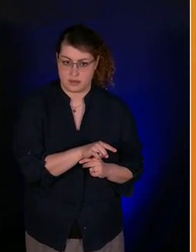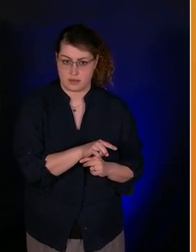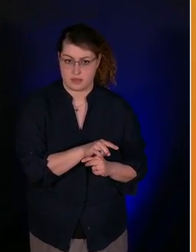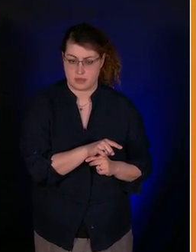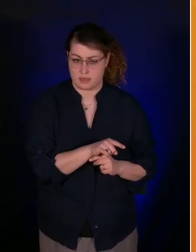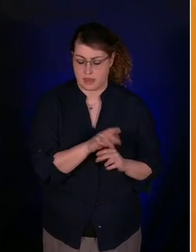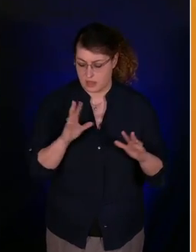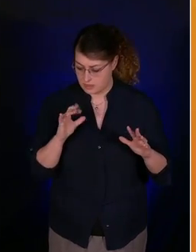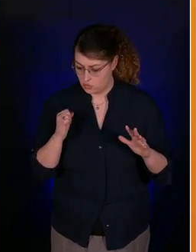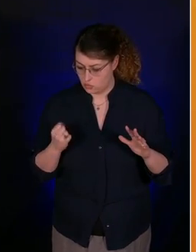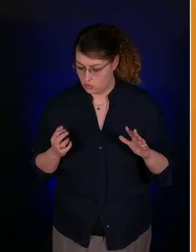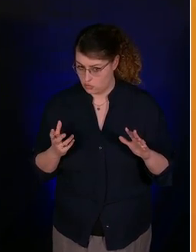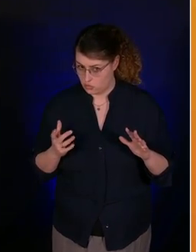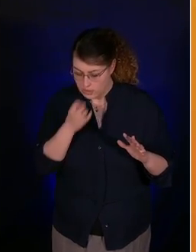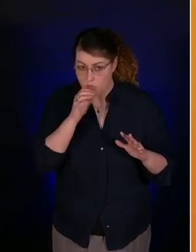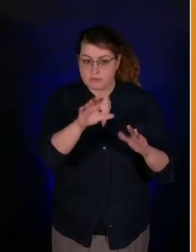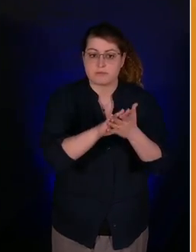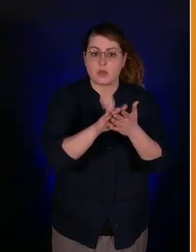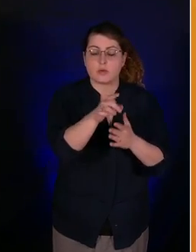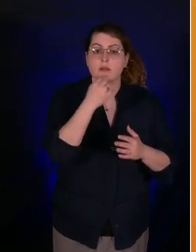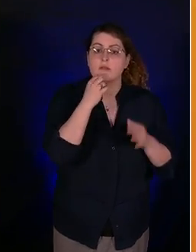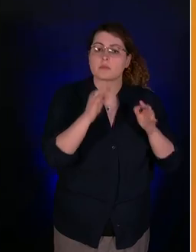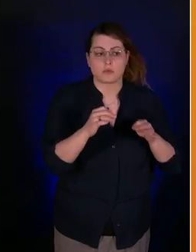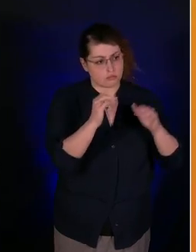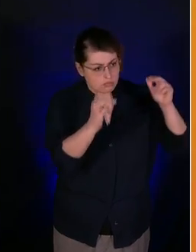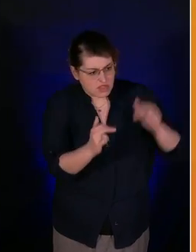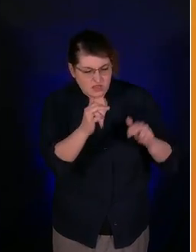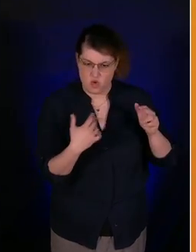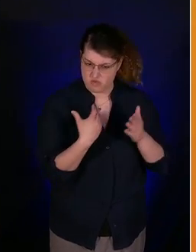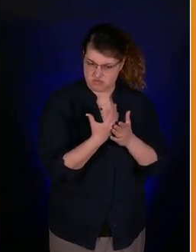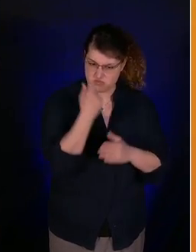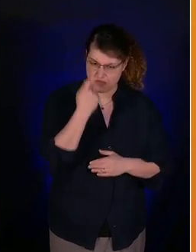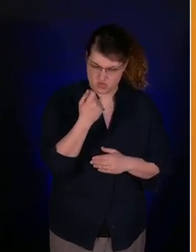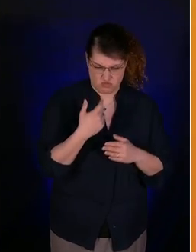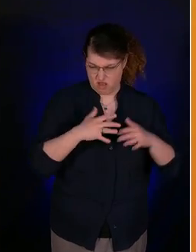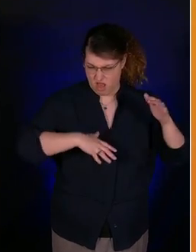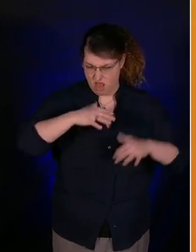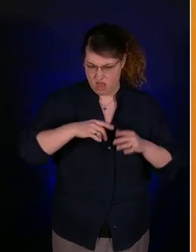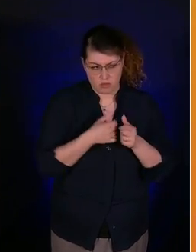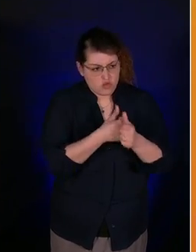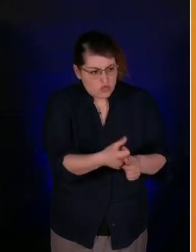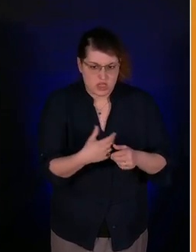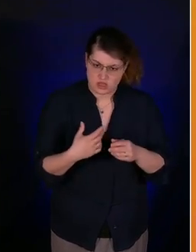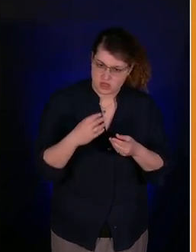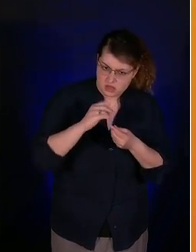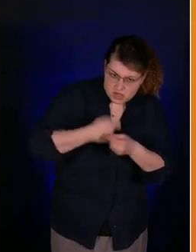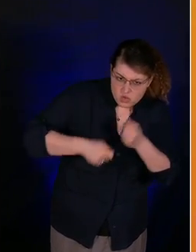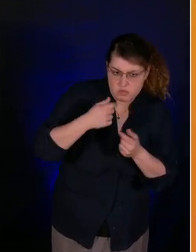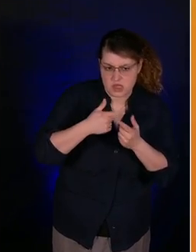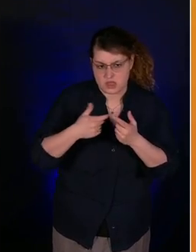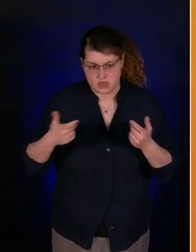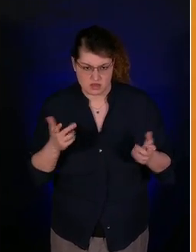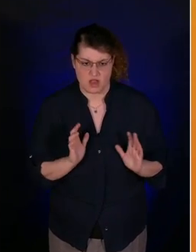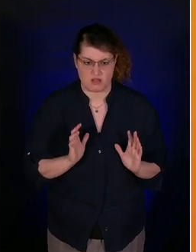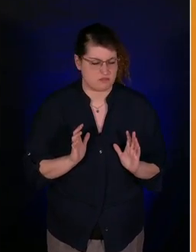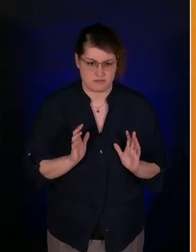Désolé. Qui sinon se pourrait retrouver avec un niveau de pension aléatoire soumis à la conjoncture économique ou démographique. Si